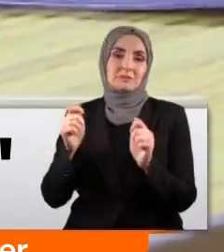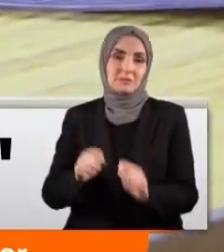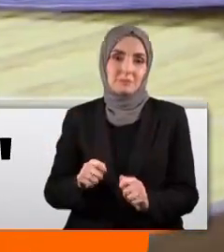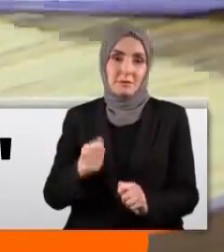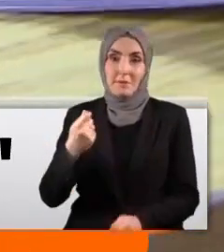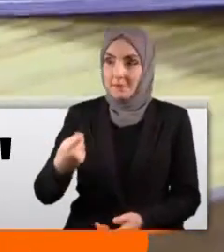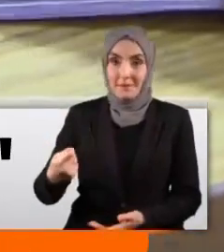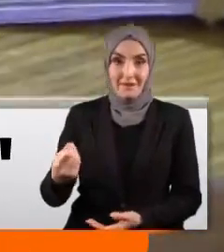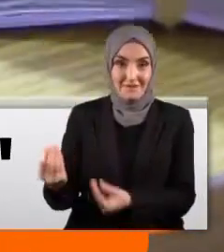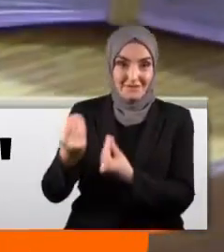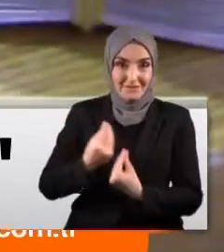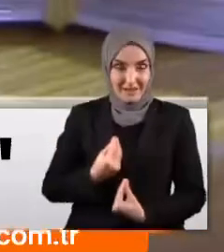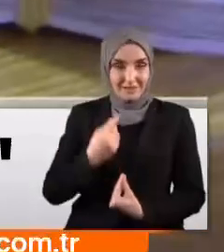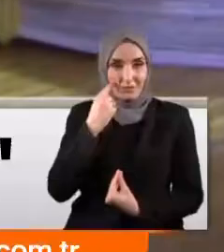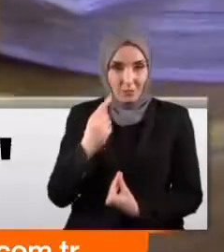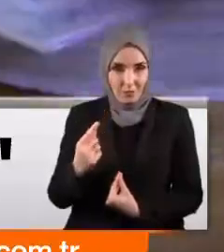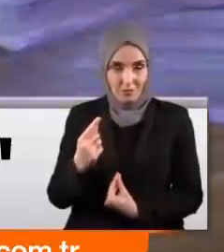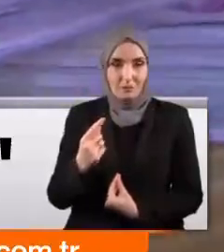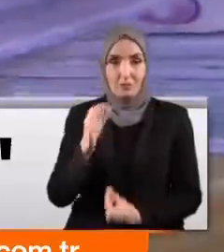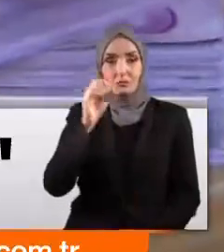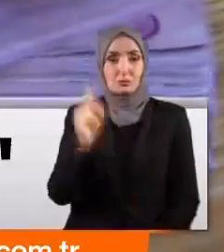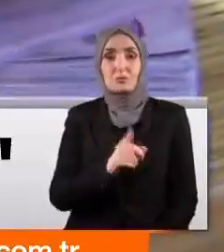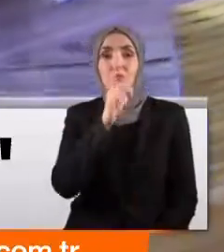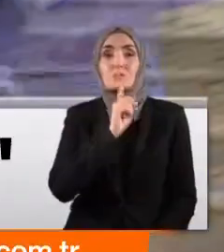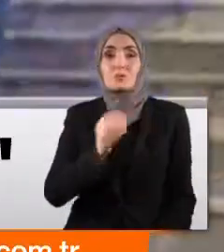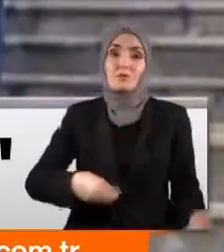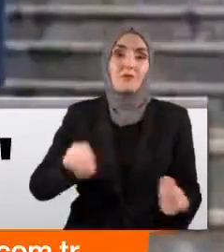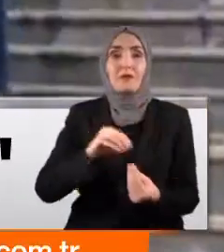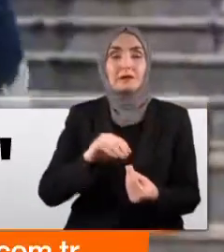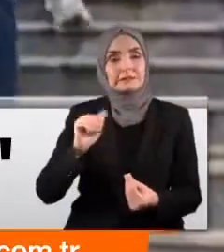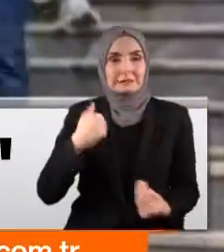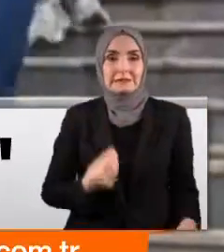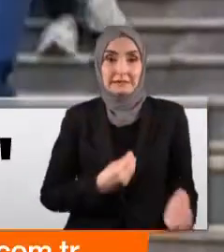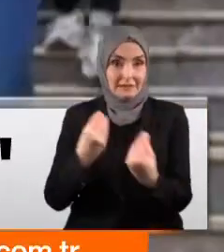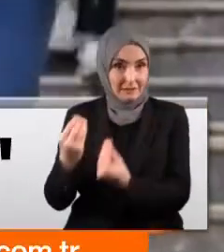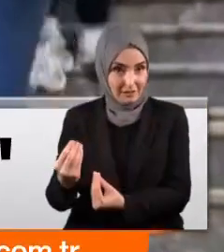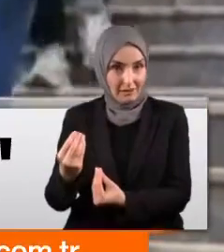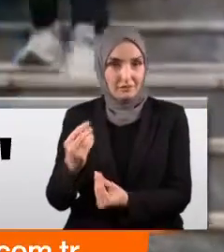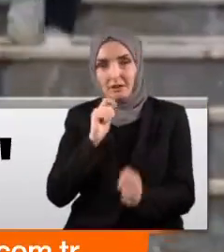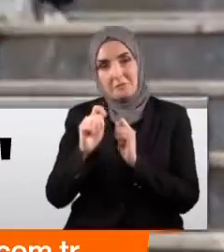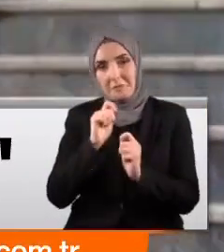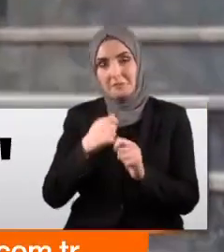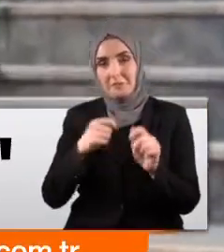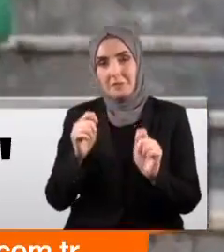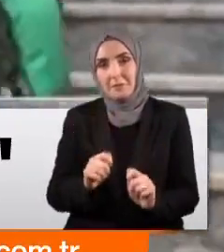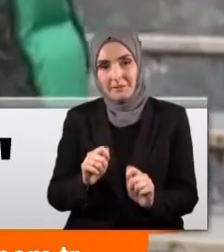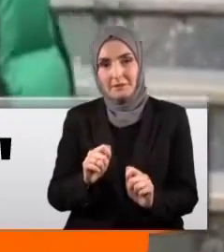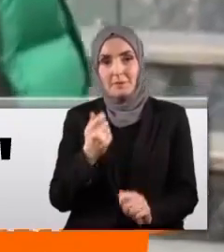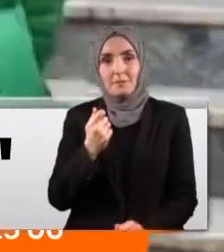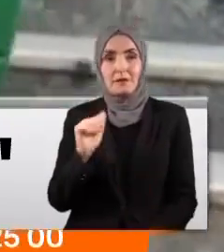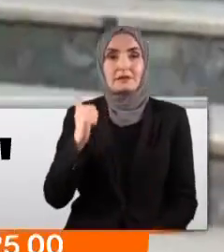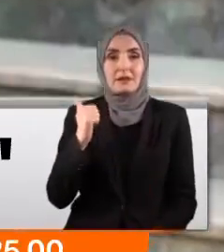paralarını benden geri almak koşuluyla paralarını bana verdiler paralarını iade etmediğim kişiler var ama sayılarını ve